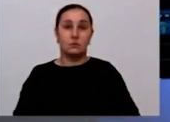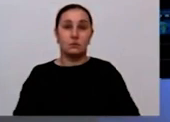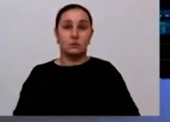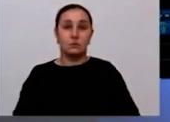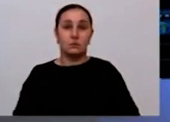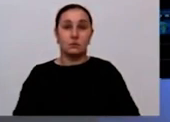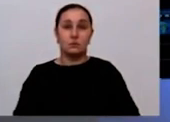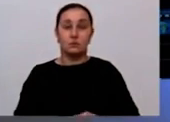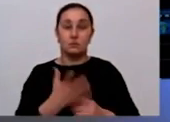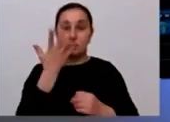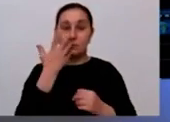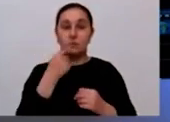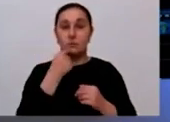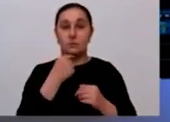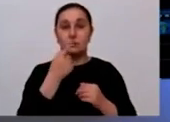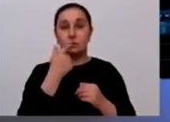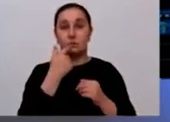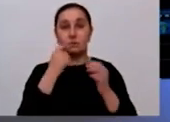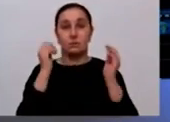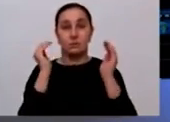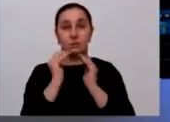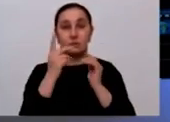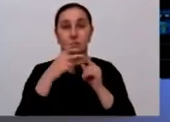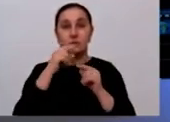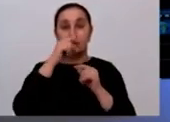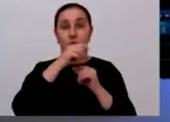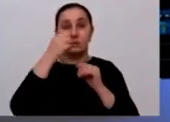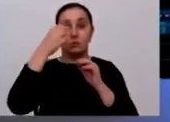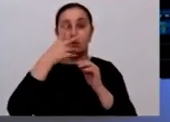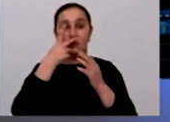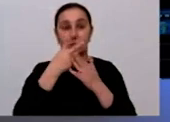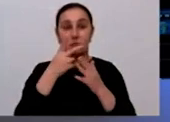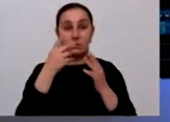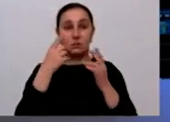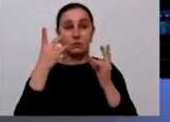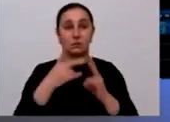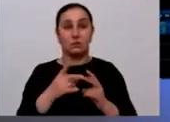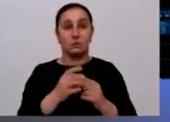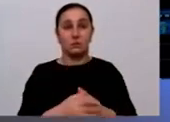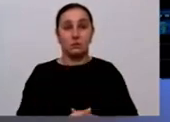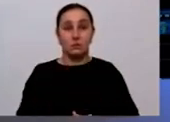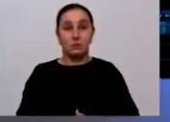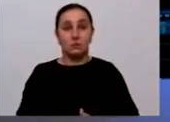Endi qizil rangini biroz kichraytiramiz orqadagi soyasi ko'rinishi uchun.